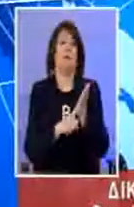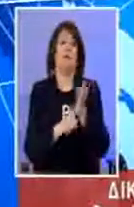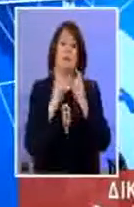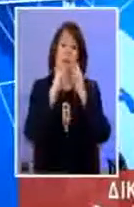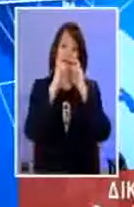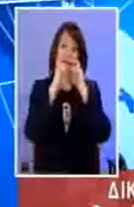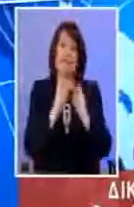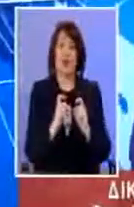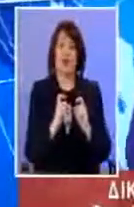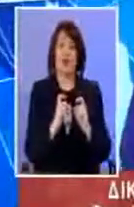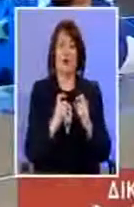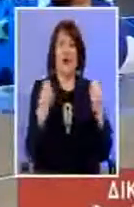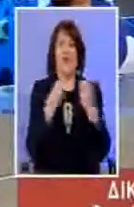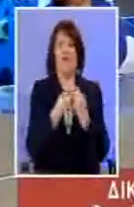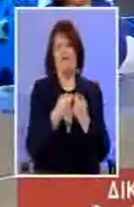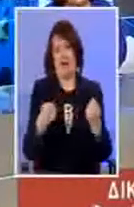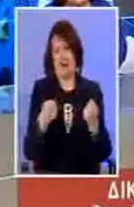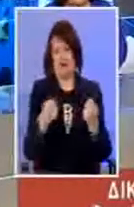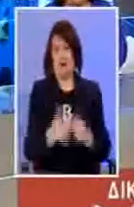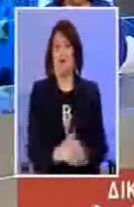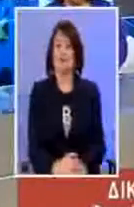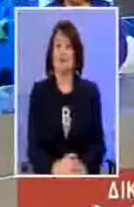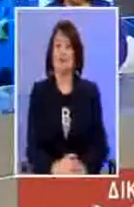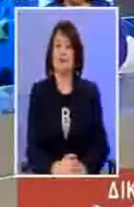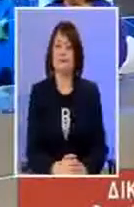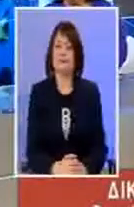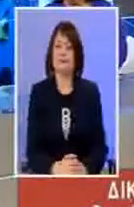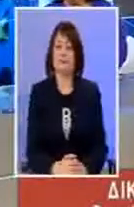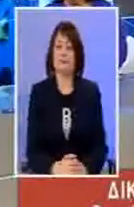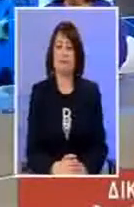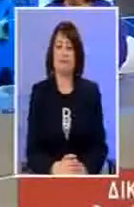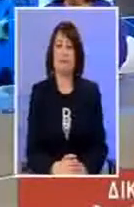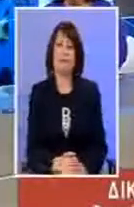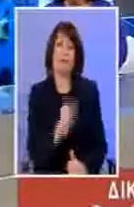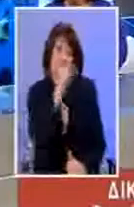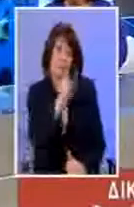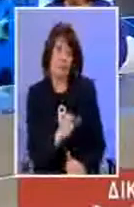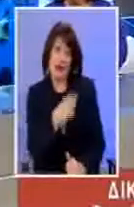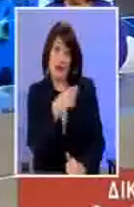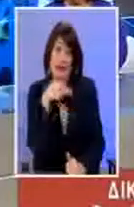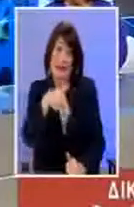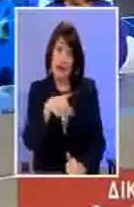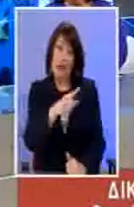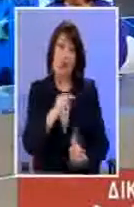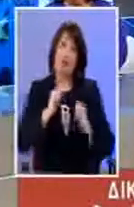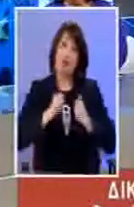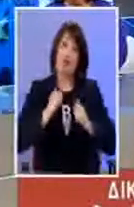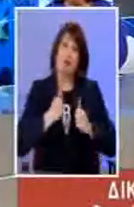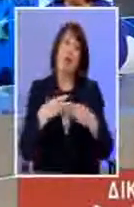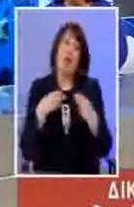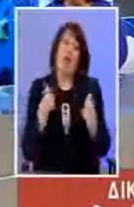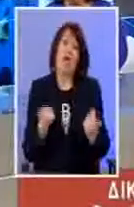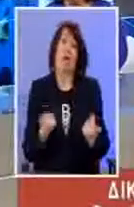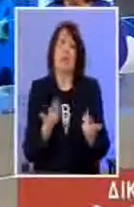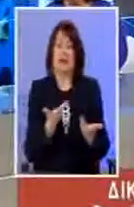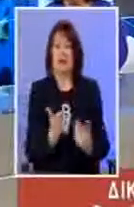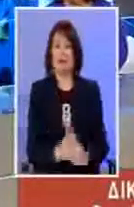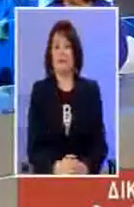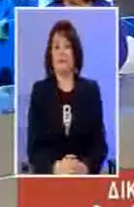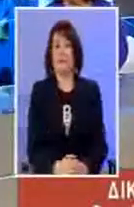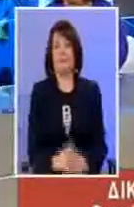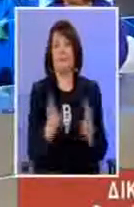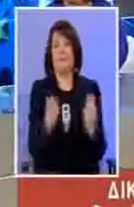υποχρεωτικά εφαρμοστέα. Μπορείτε να λάβετε πρωτοβουλία, κύριε Γιαννάκου, επ' αυτού και ευχόμαστε να... Κυρία Γιαννάκου, έχει πολλά